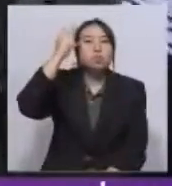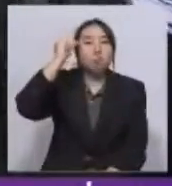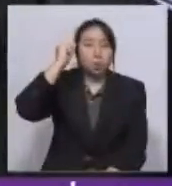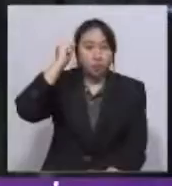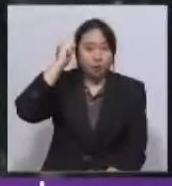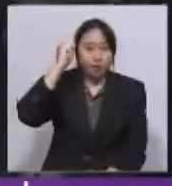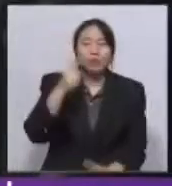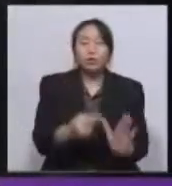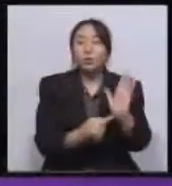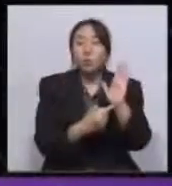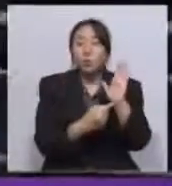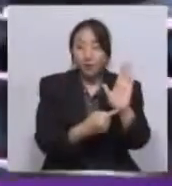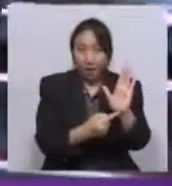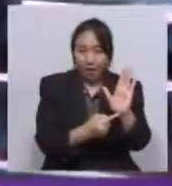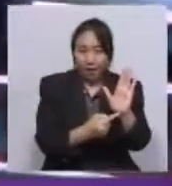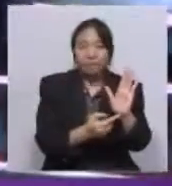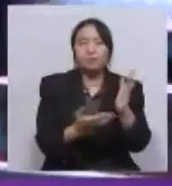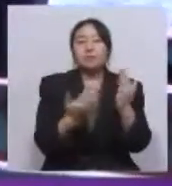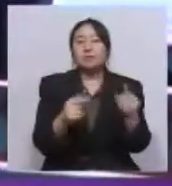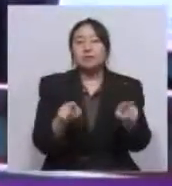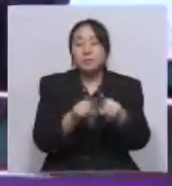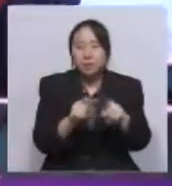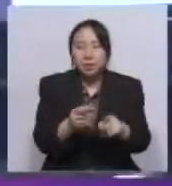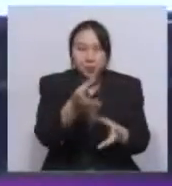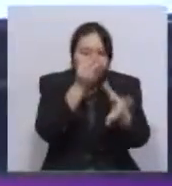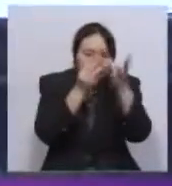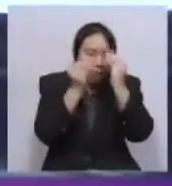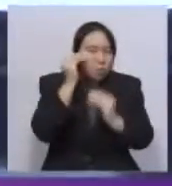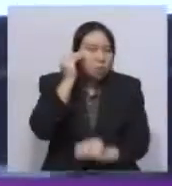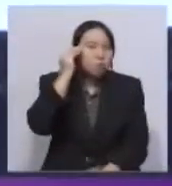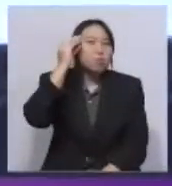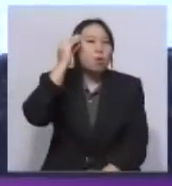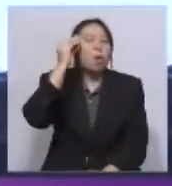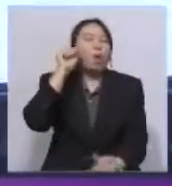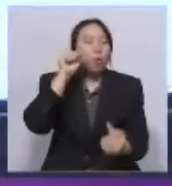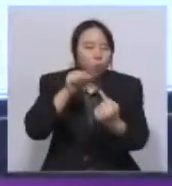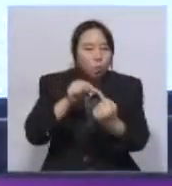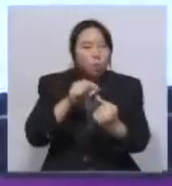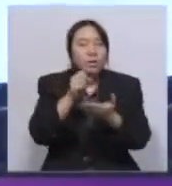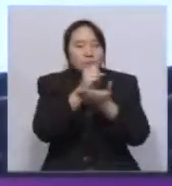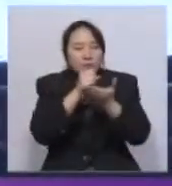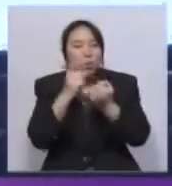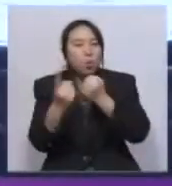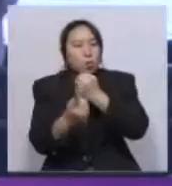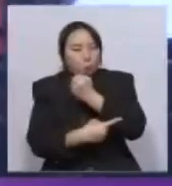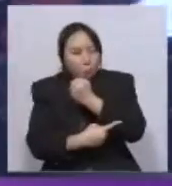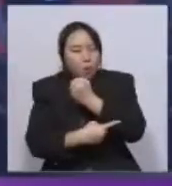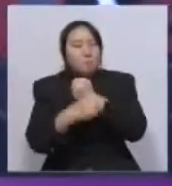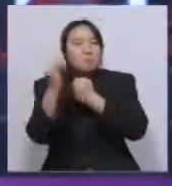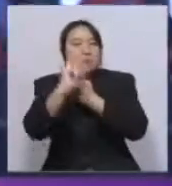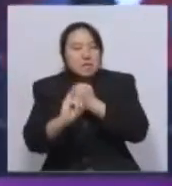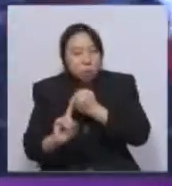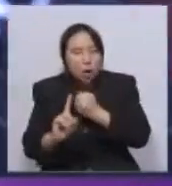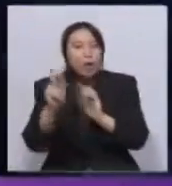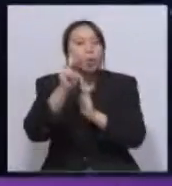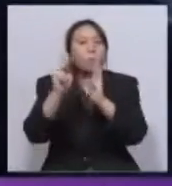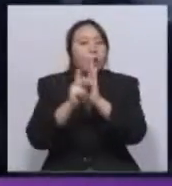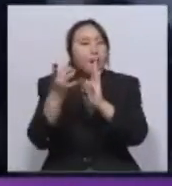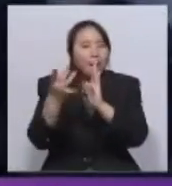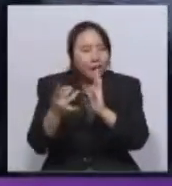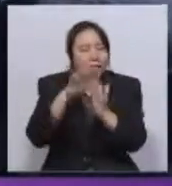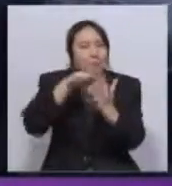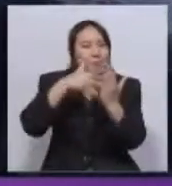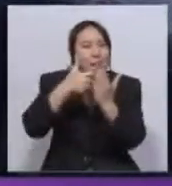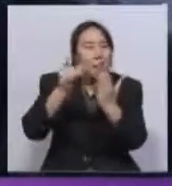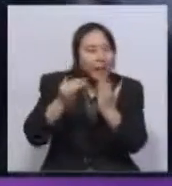เช่นการสร้างการรับรู้ความเข้าใจเกี่ยวกับโทษภัยของยาเสพติดกฎหมายยาเสพติดนโยบายและแนวทาง